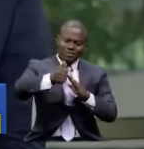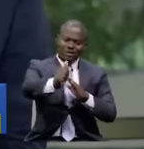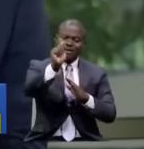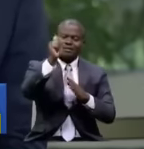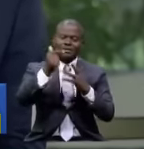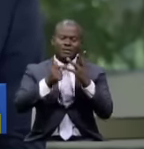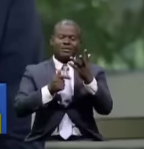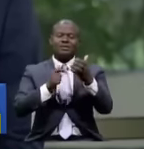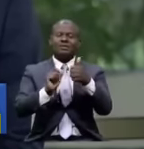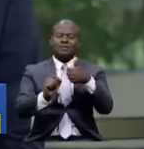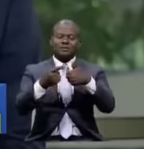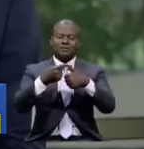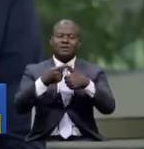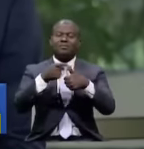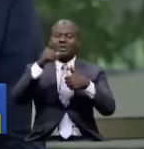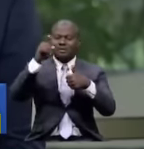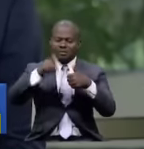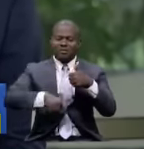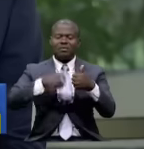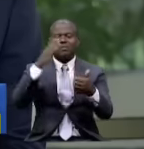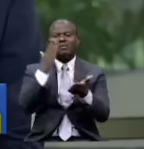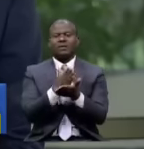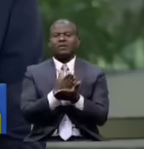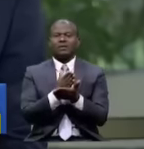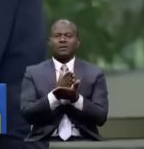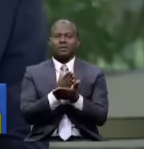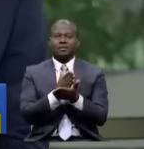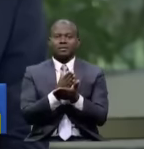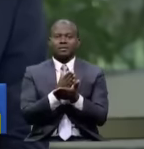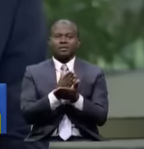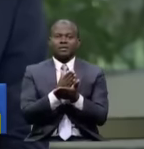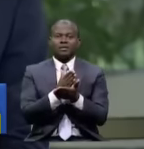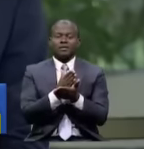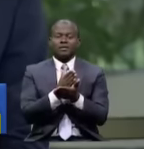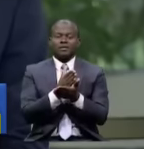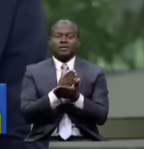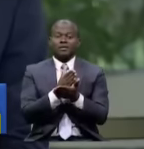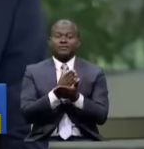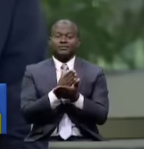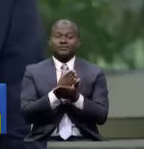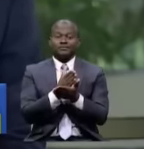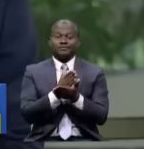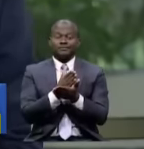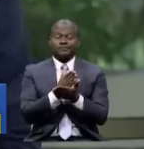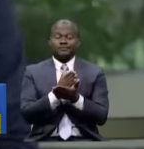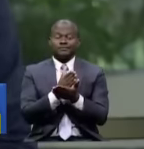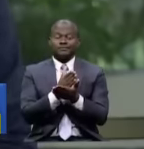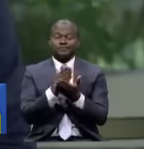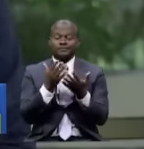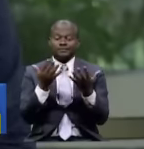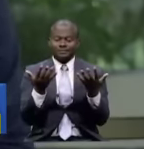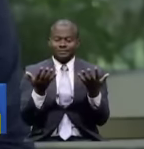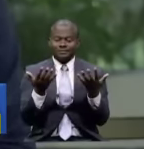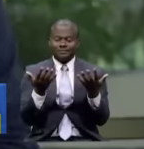nagiye njya mu bindi byinshi ntabwo nigeze mbona umwanya uhagije ariko ndumva nzashaka umwanya wabyo